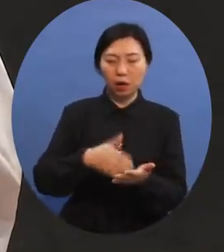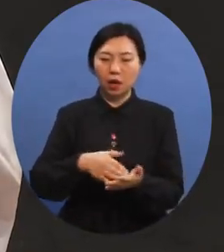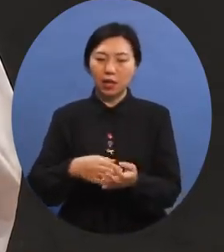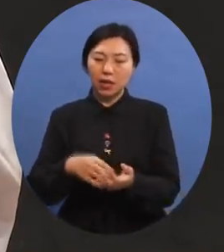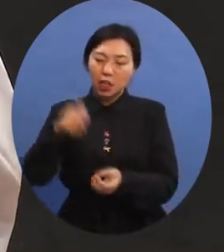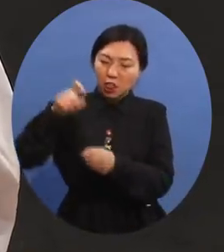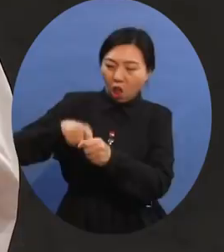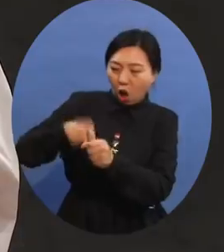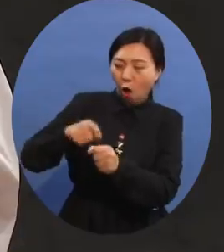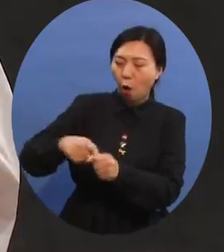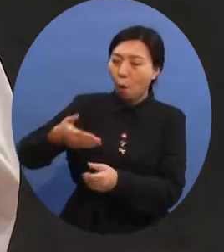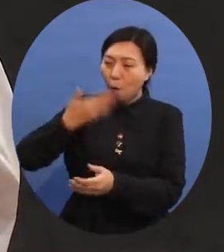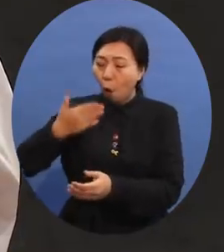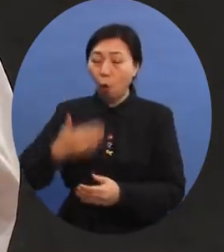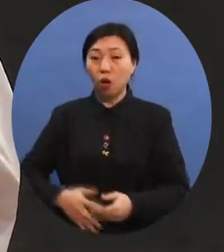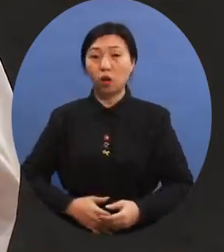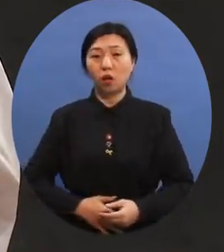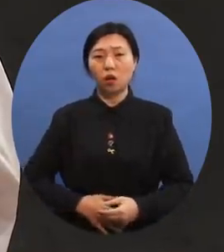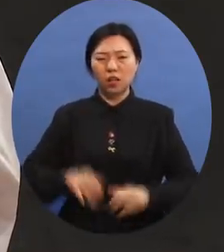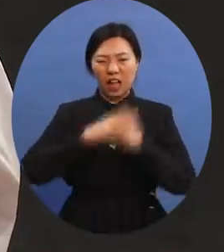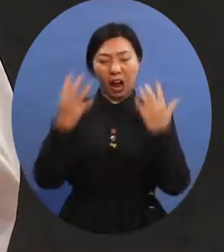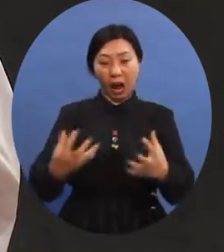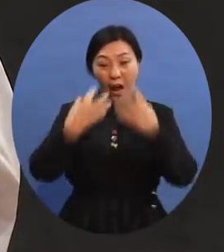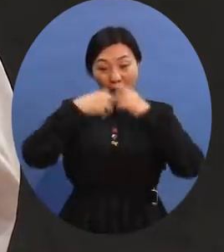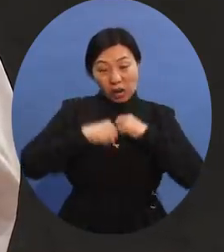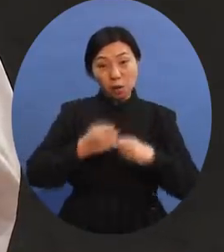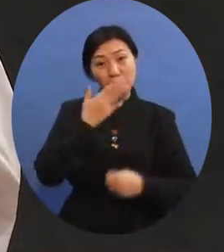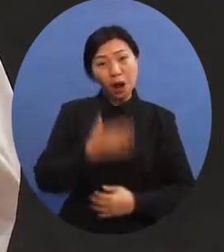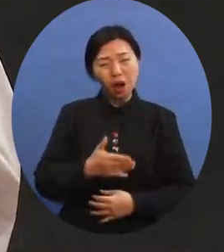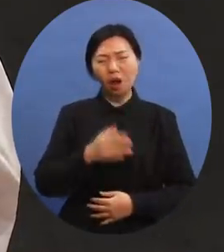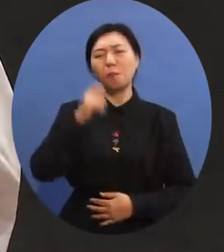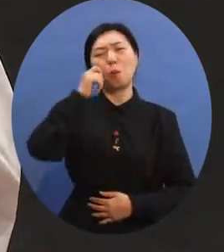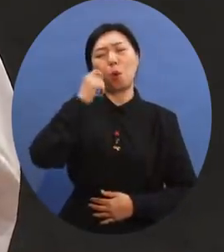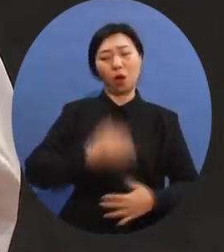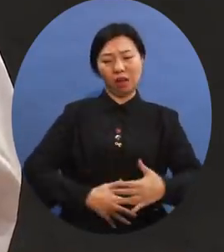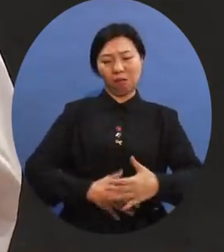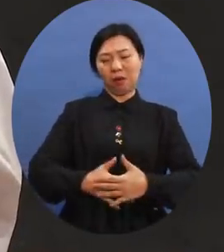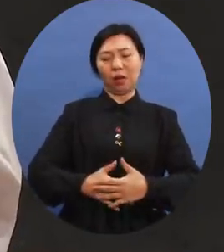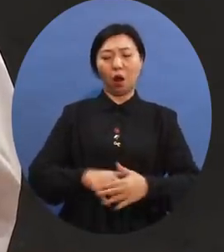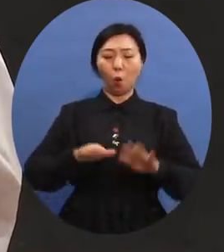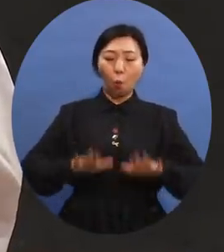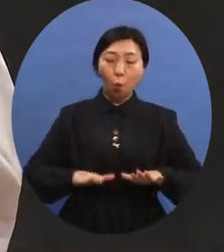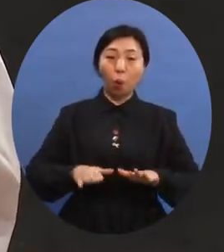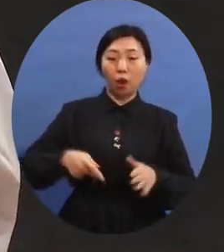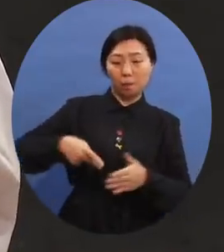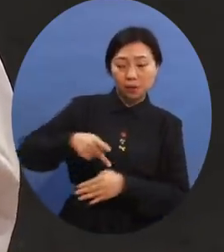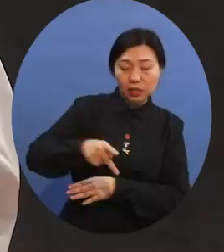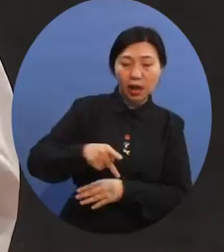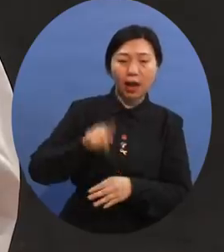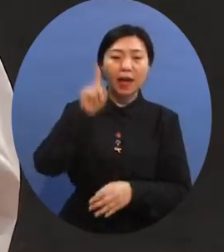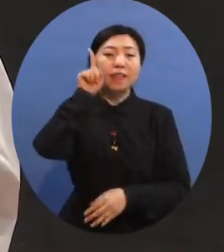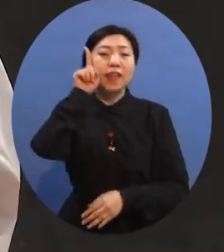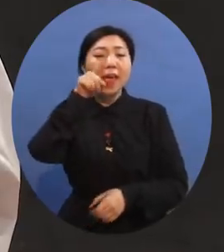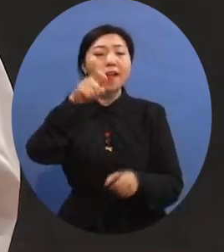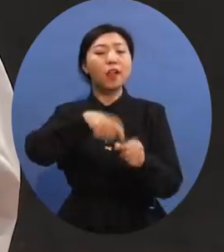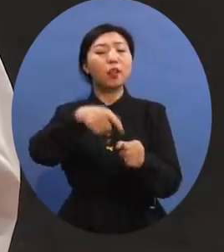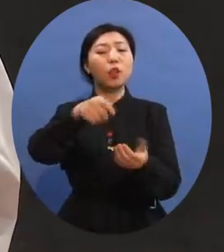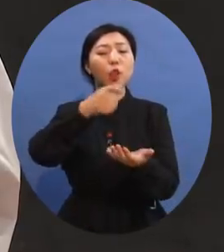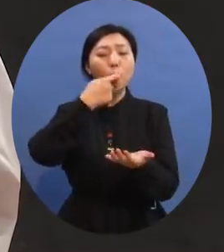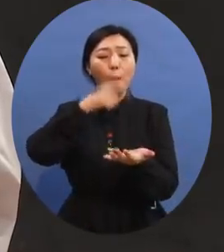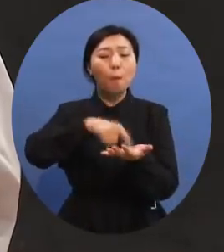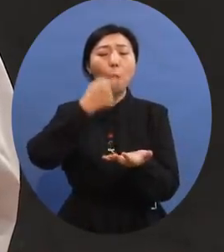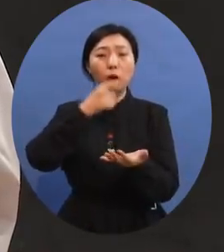먹고 어떻게 다안 먹어 배가 한정이 돼 있는데 오늘 피자 먹고 떡볶이 내일